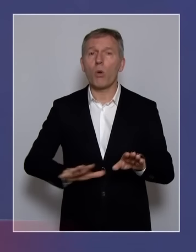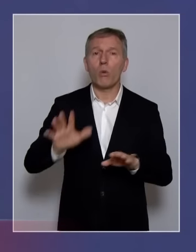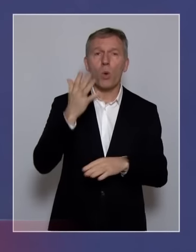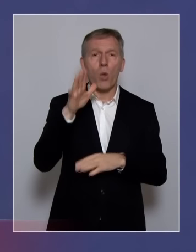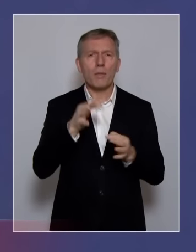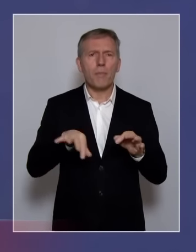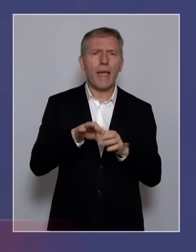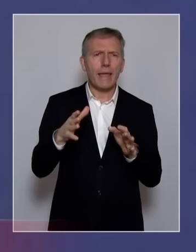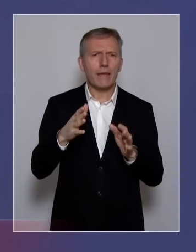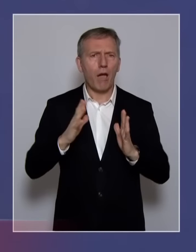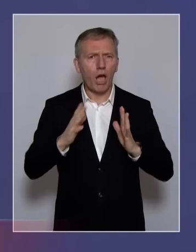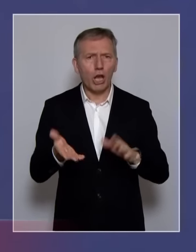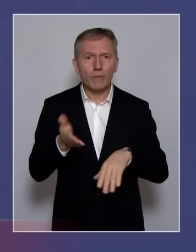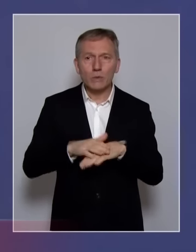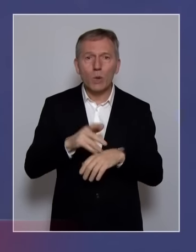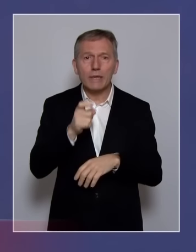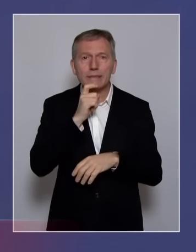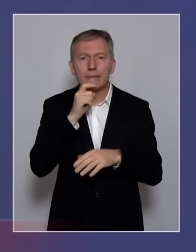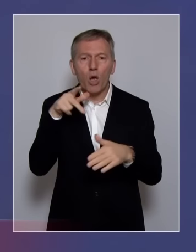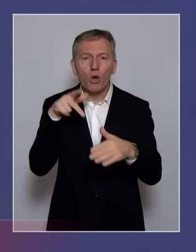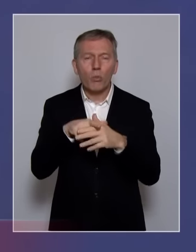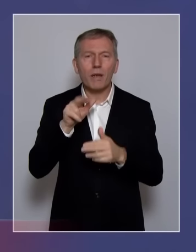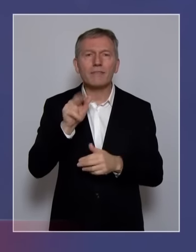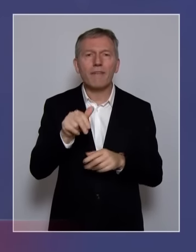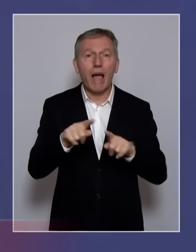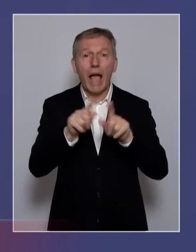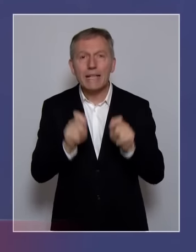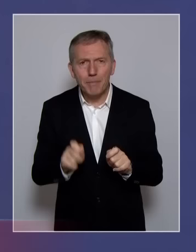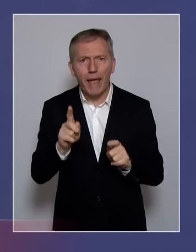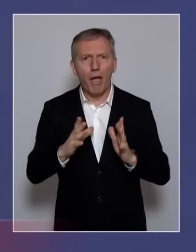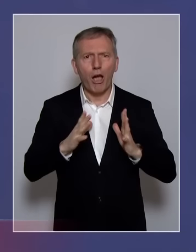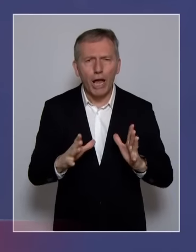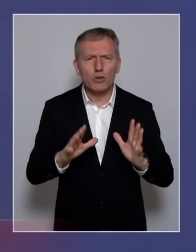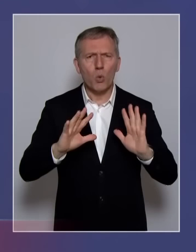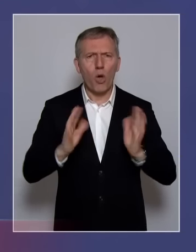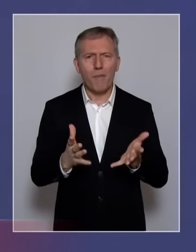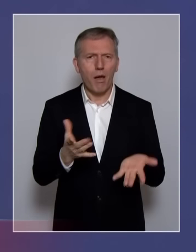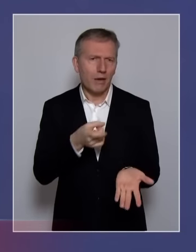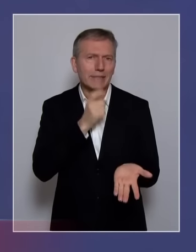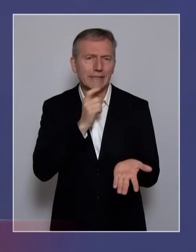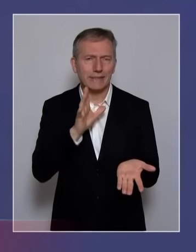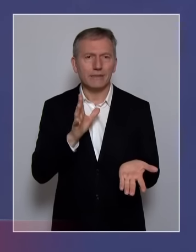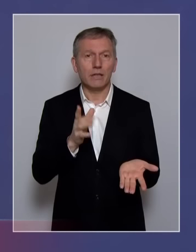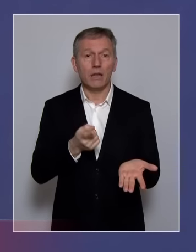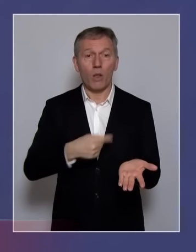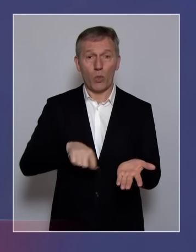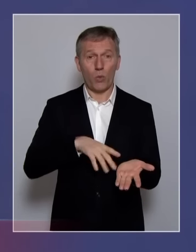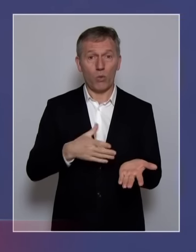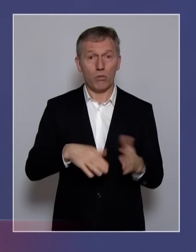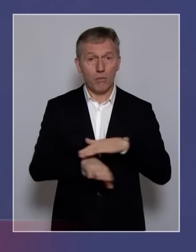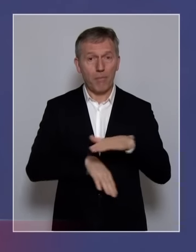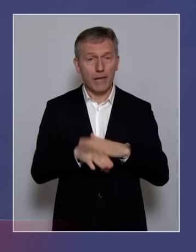ont pris des engagements mais n'ont pas commencé à expliquer comment elles allaient les respecter. Et donc, ce sont là des socles